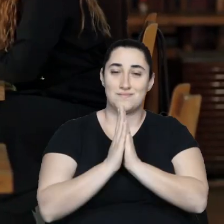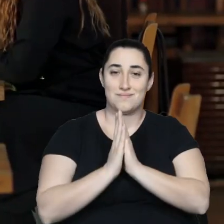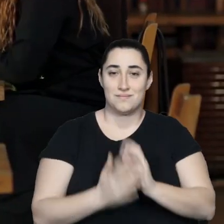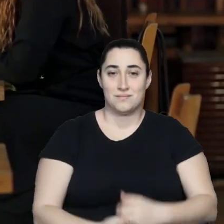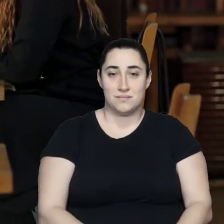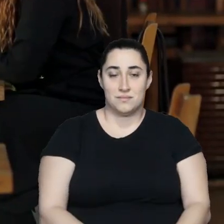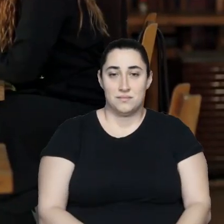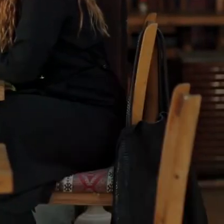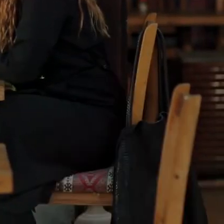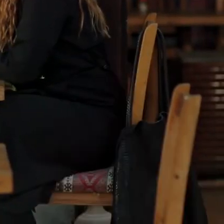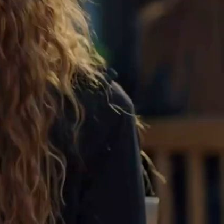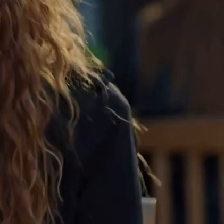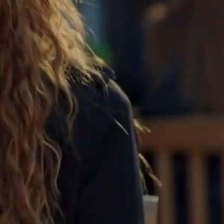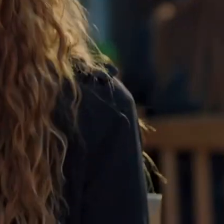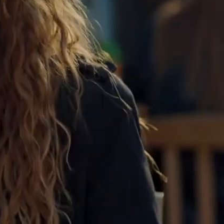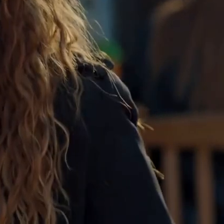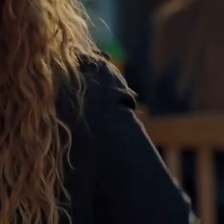Affedersin.